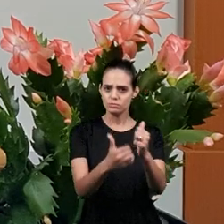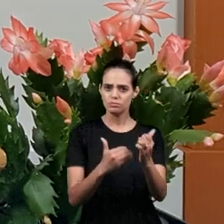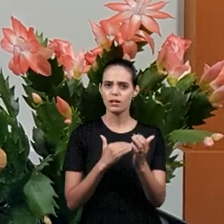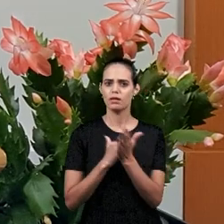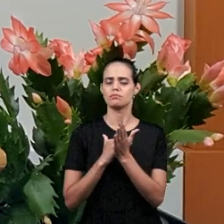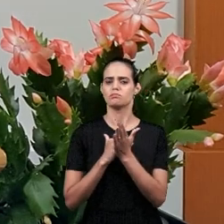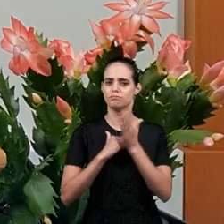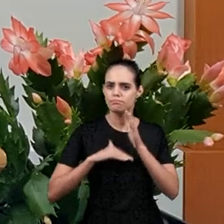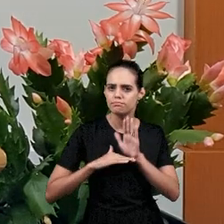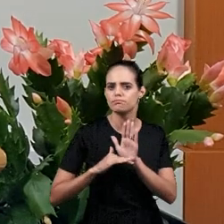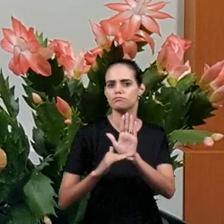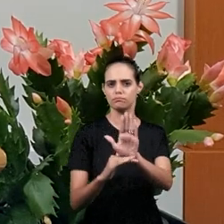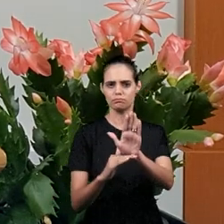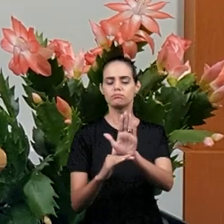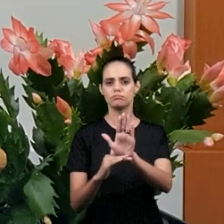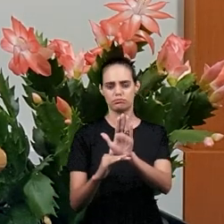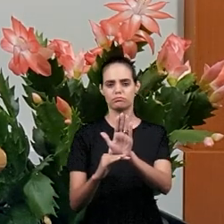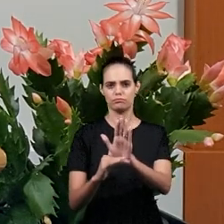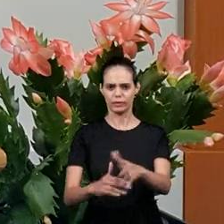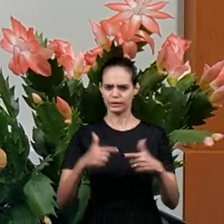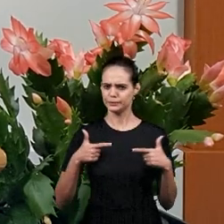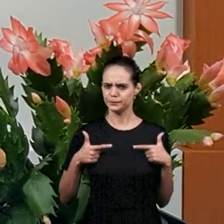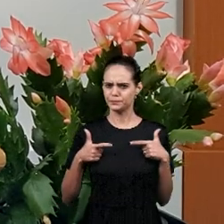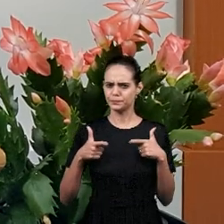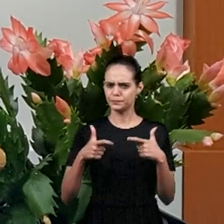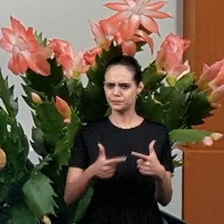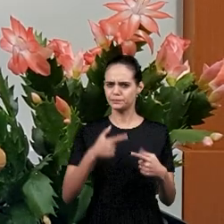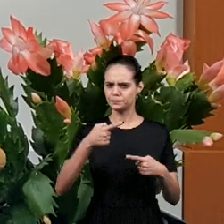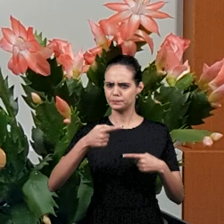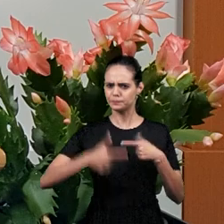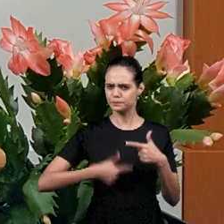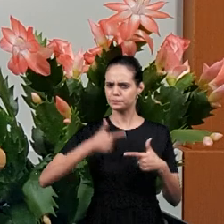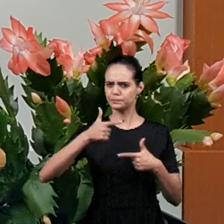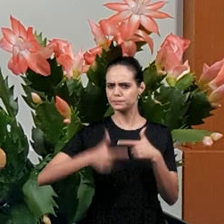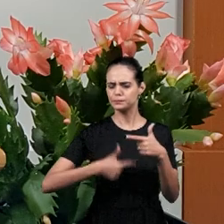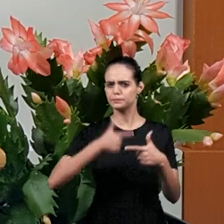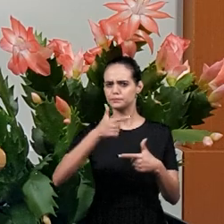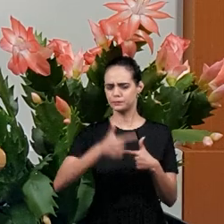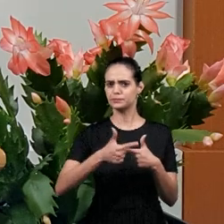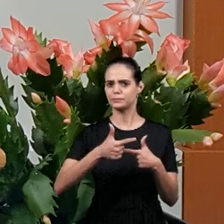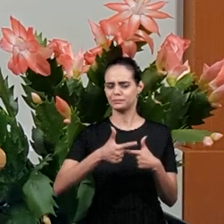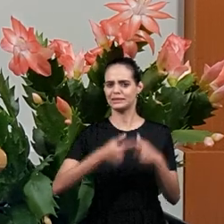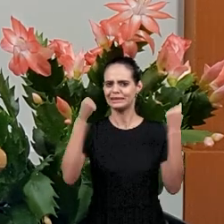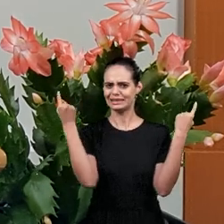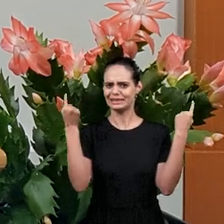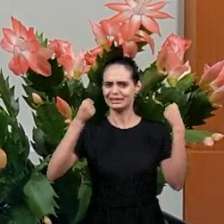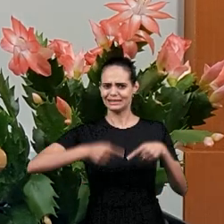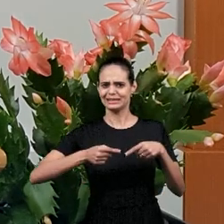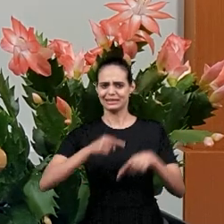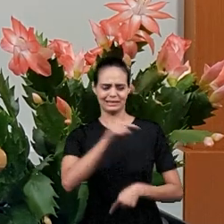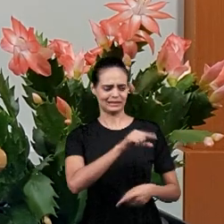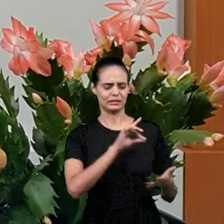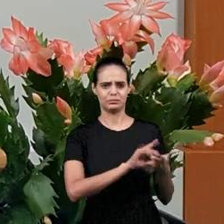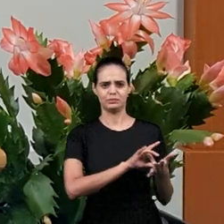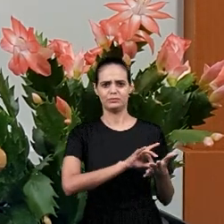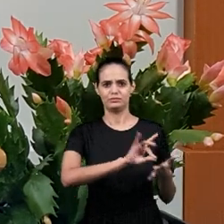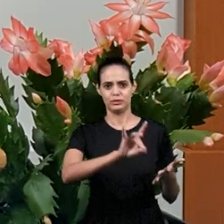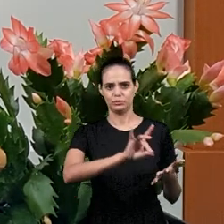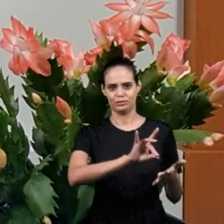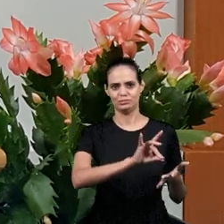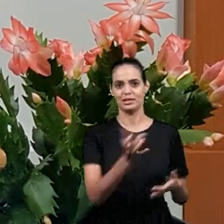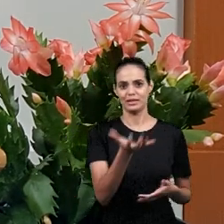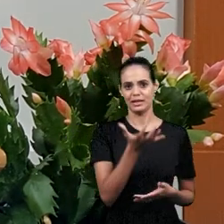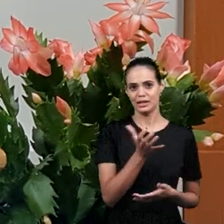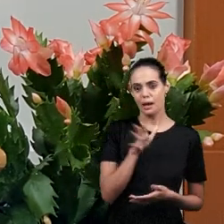la lutte contre l'ennemi qui voulait enlever la nourriture. Mes frères et sœurs, nous allons finir